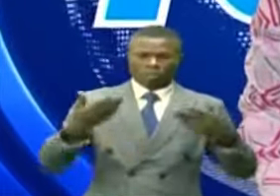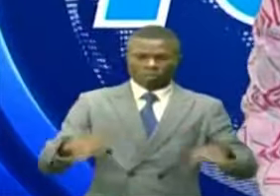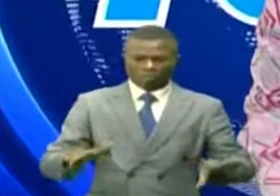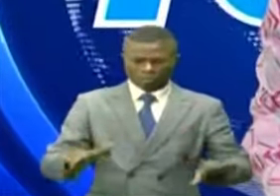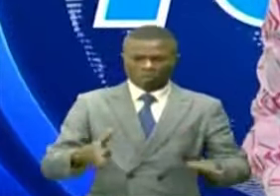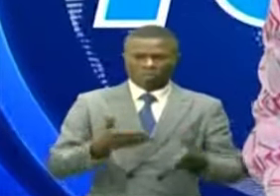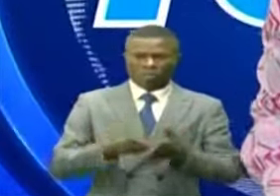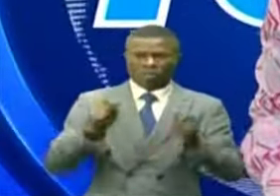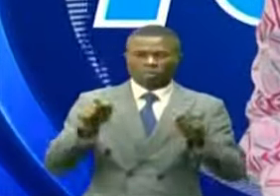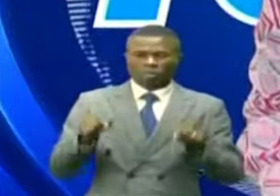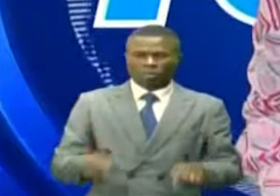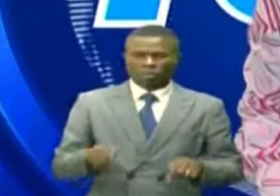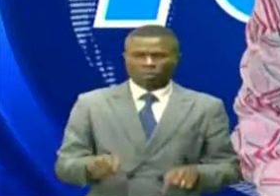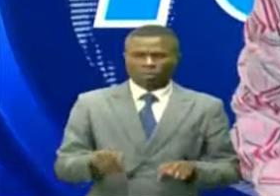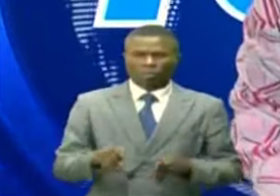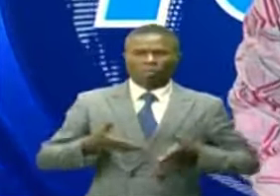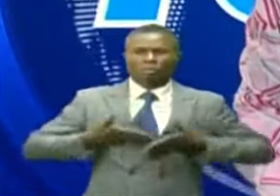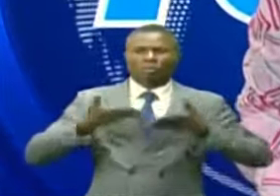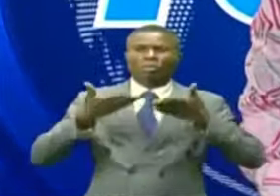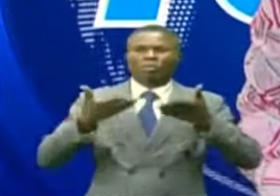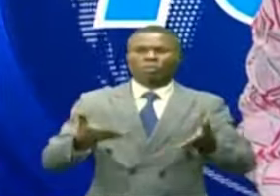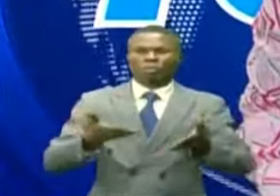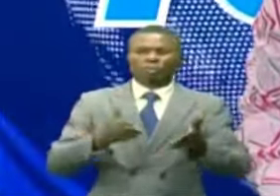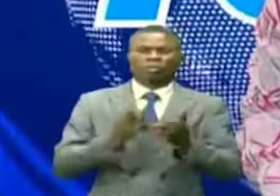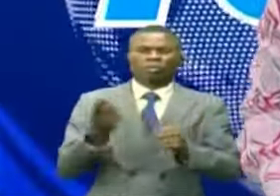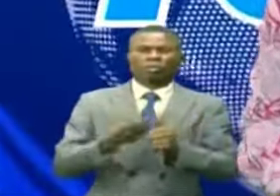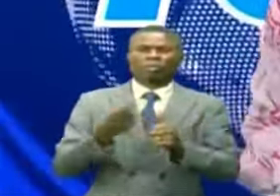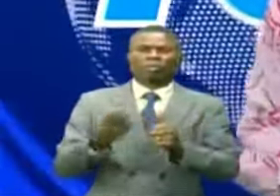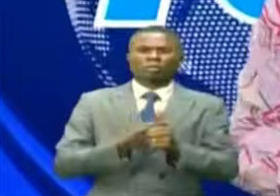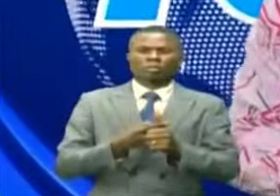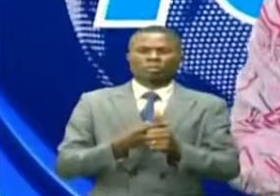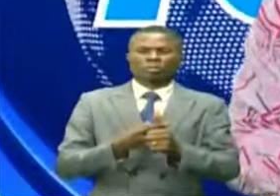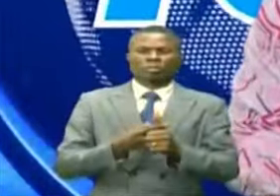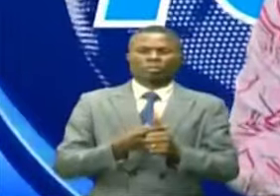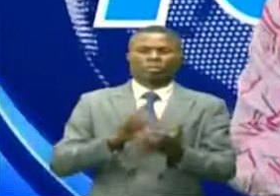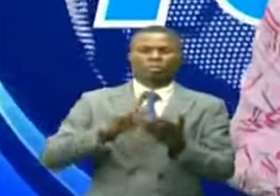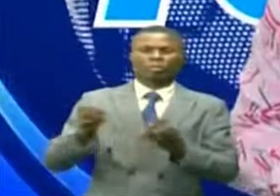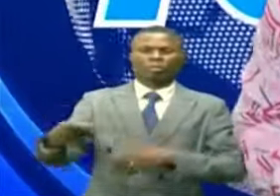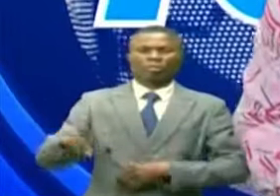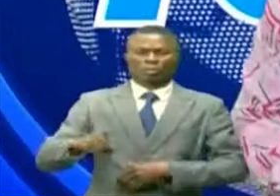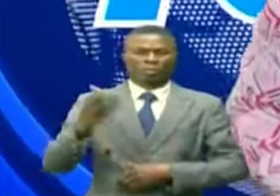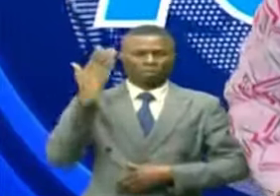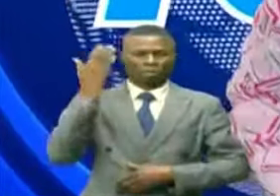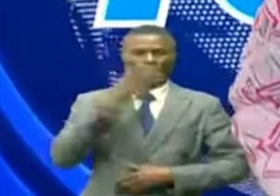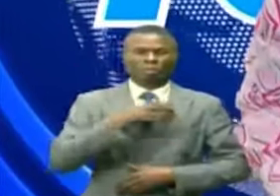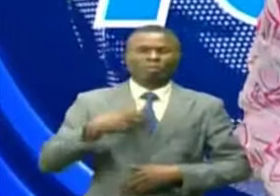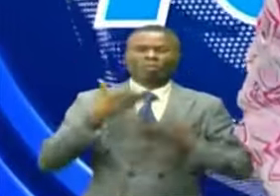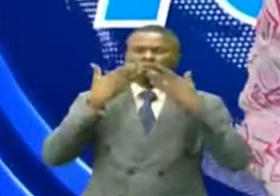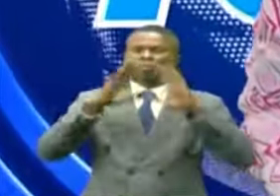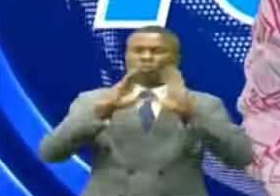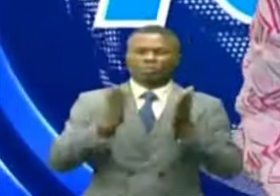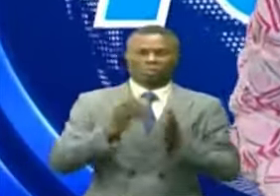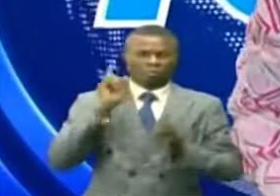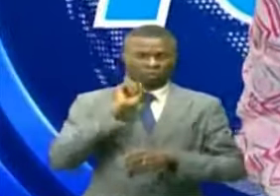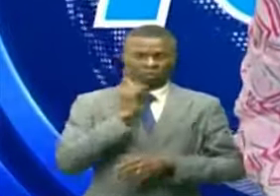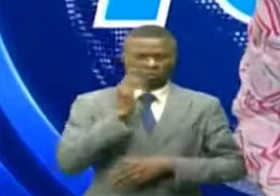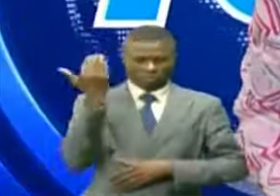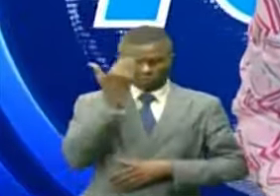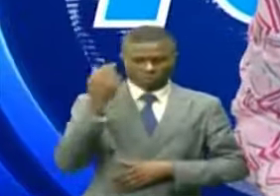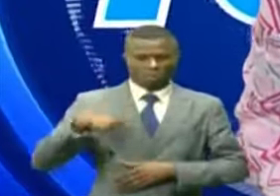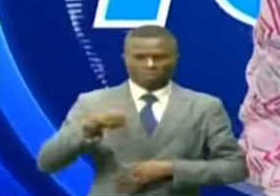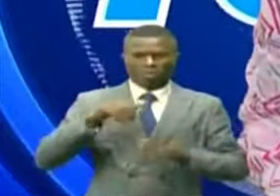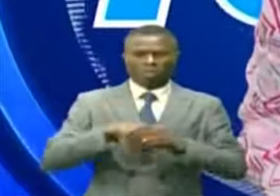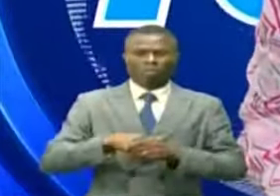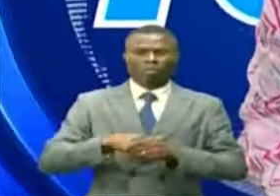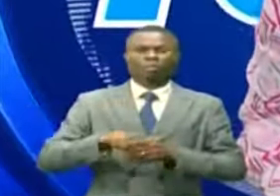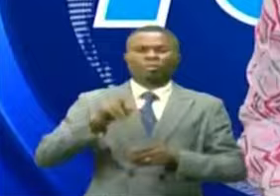complètement ce journal consacré essentiel ement aux provinces madame messieurs merci à vous de l'avoir suivi de partout à